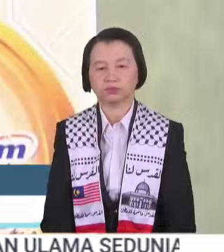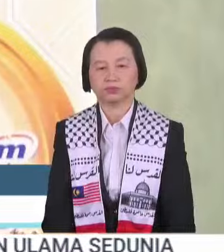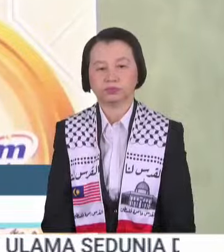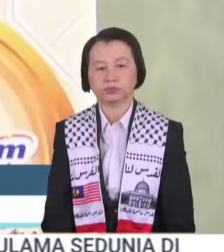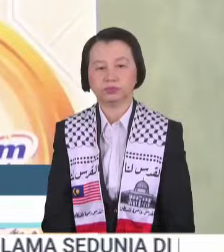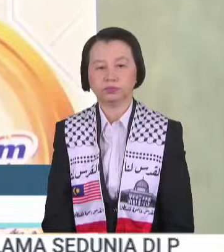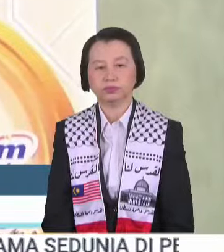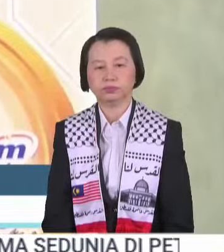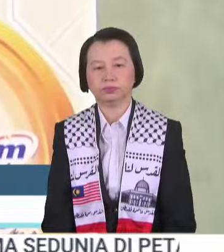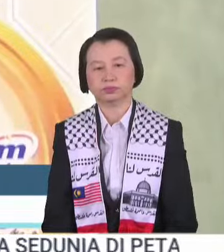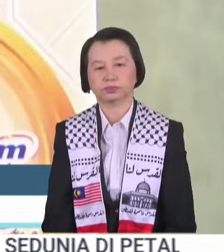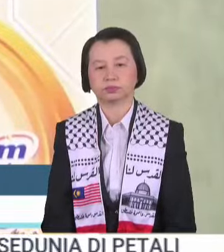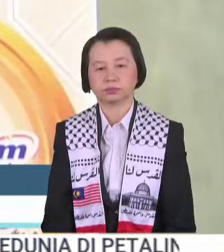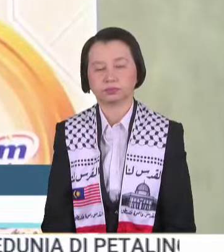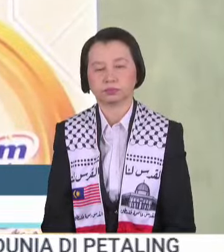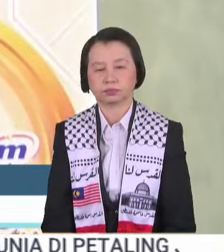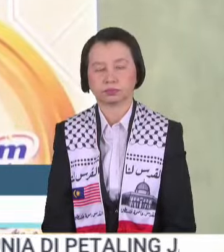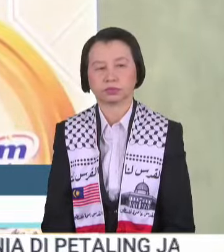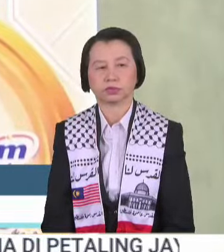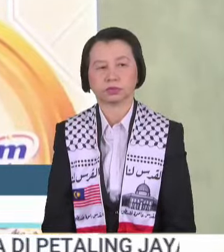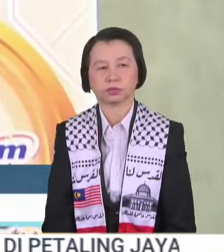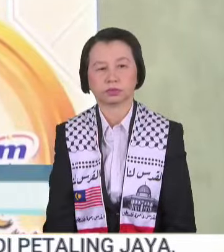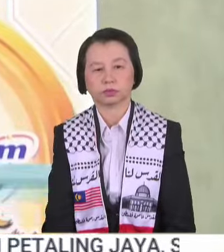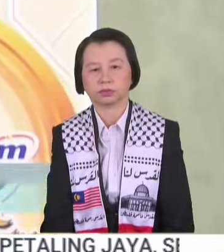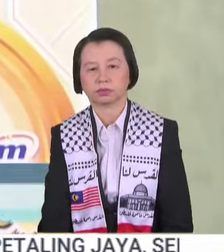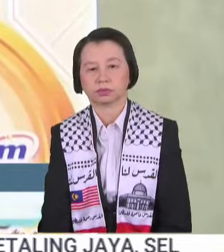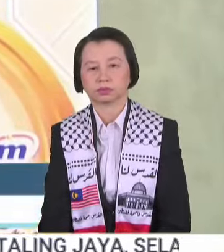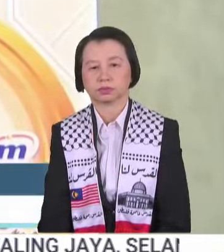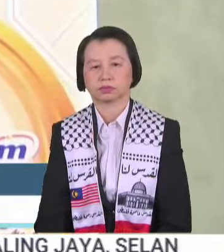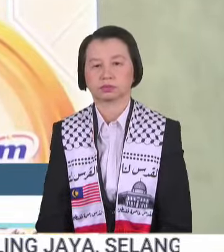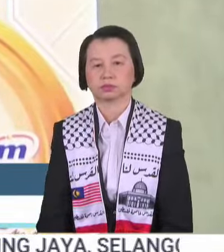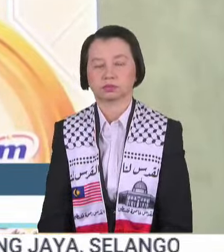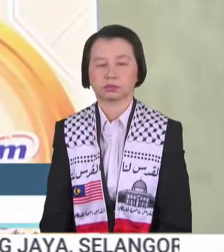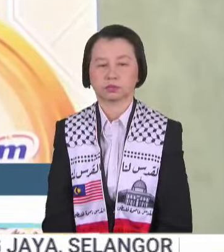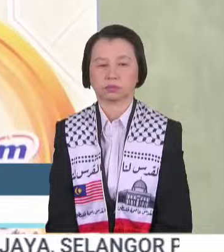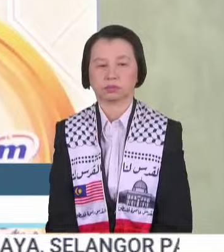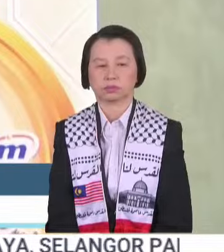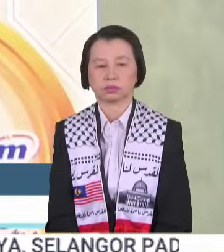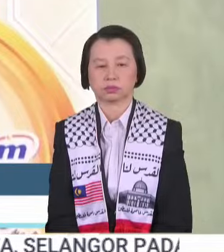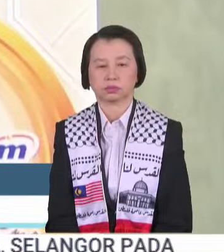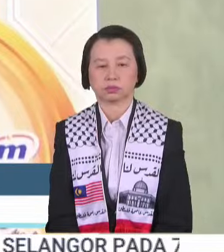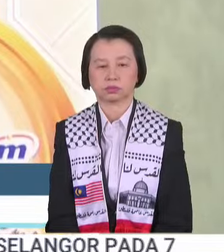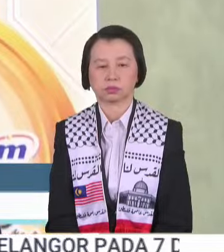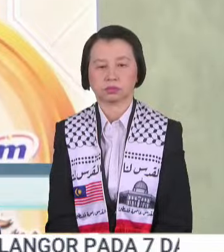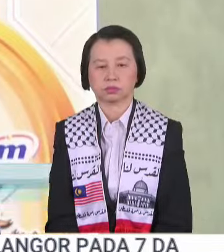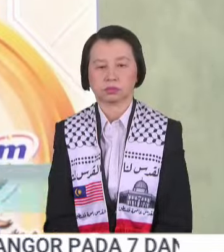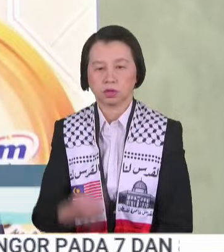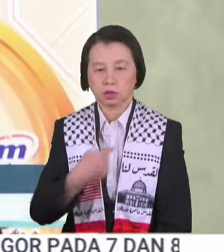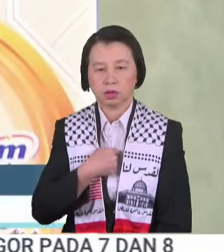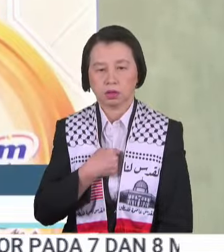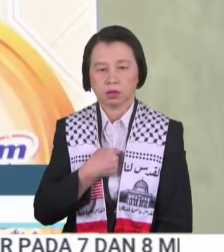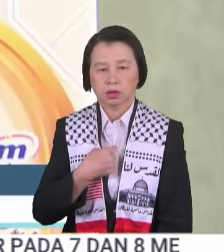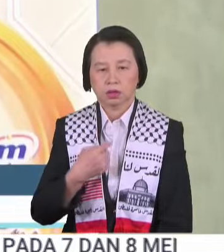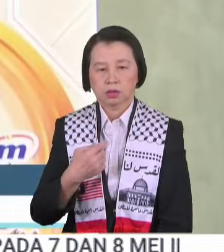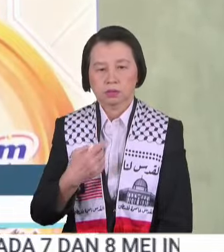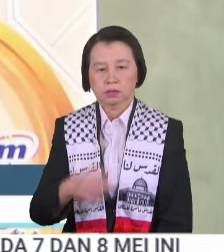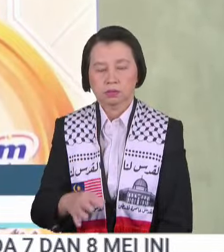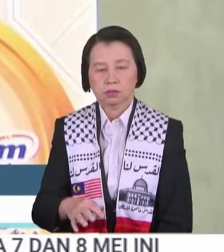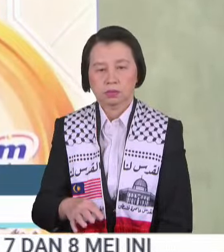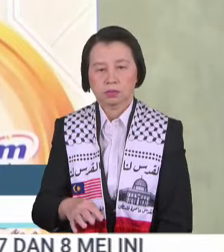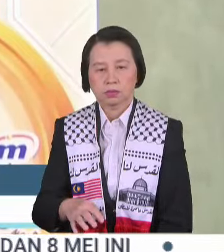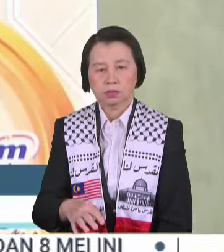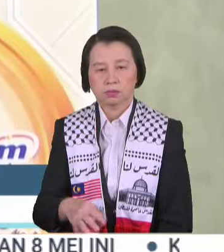Dari segi ilmu, kita menekan teras pendidikan sepanjang hayat daripada budak-budak sampai orang mati. Kita ada rumah warga